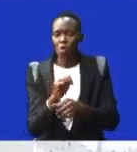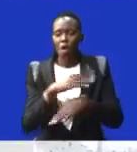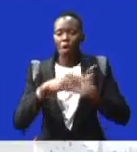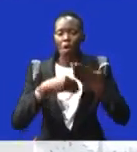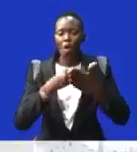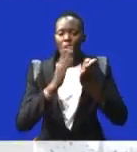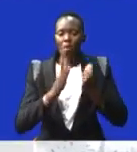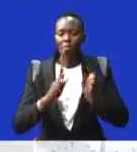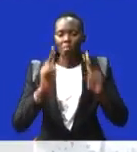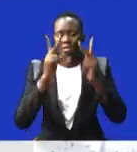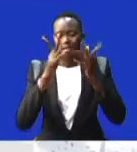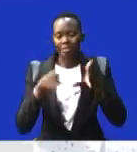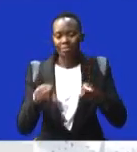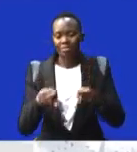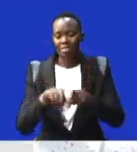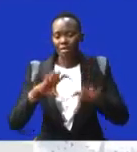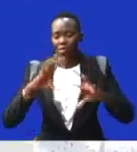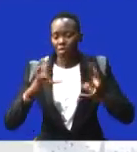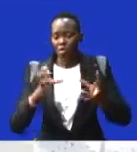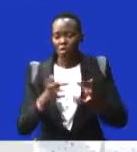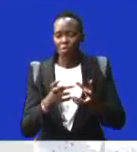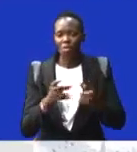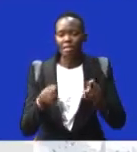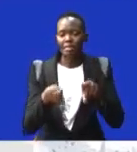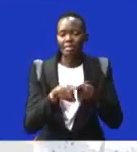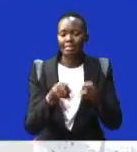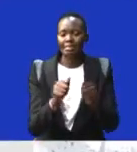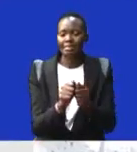raia na watu wote ni community, na watu wote wana